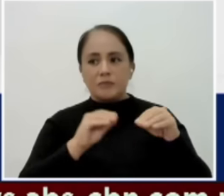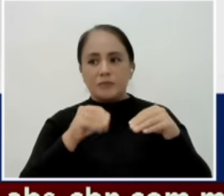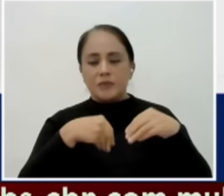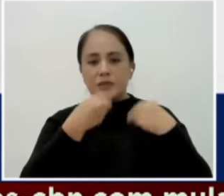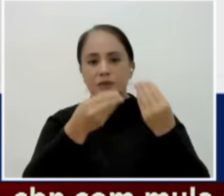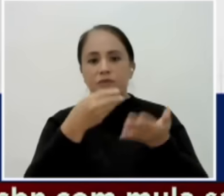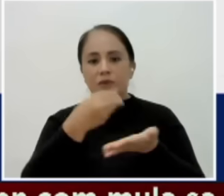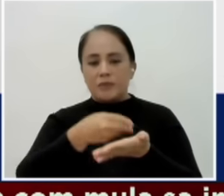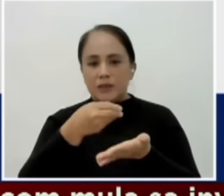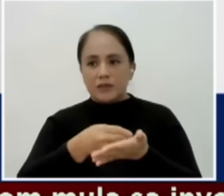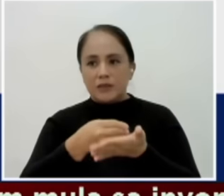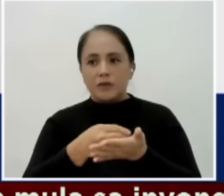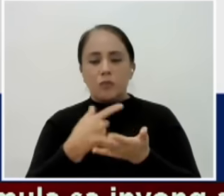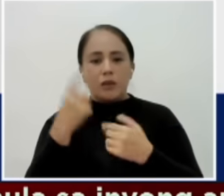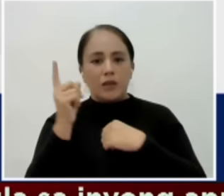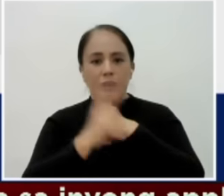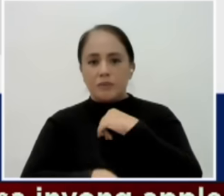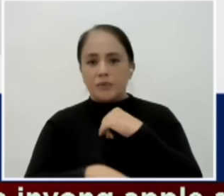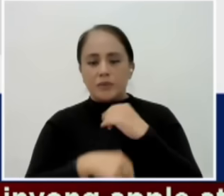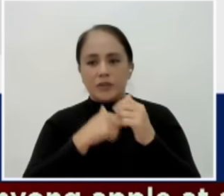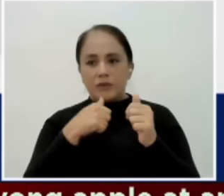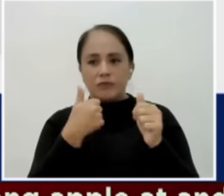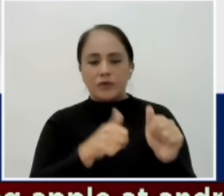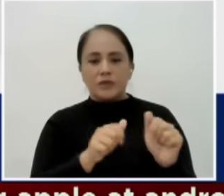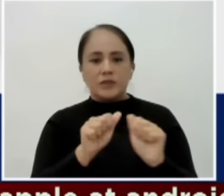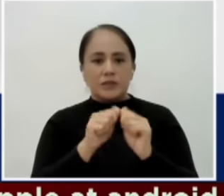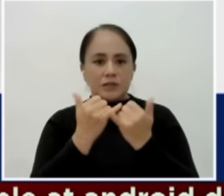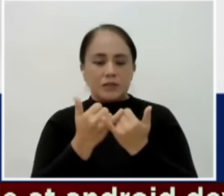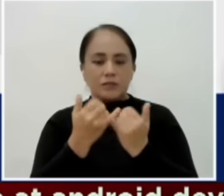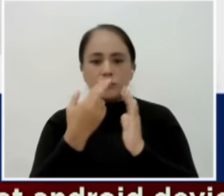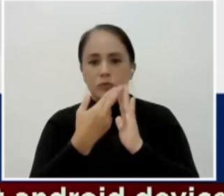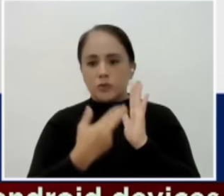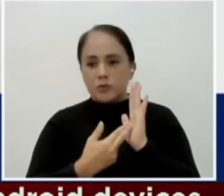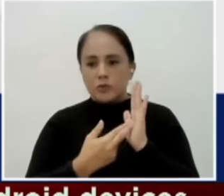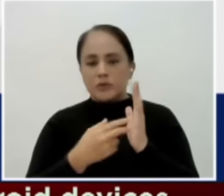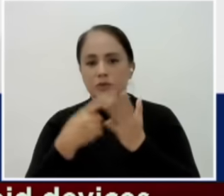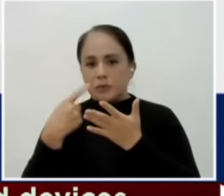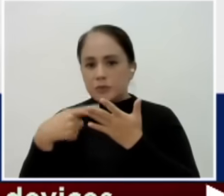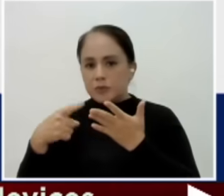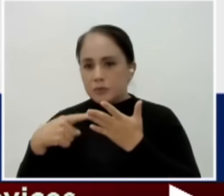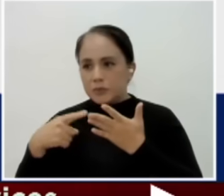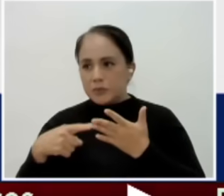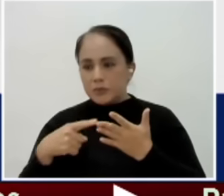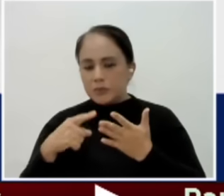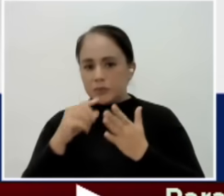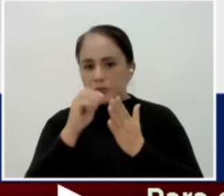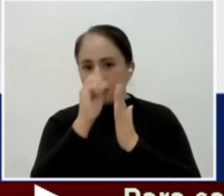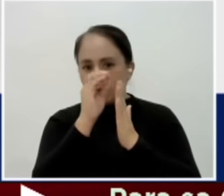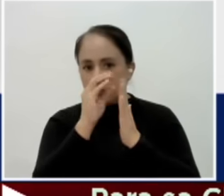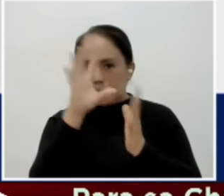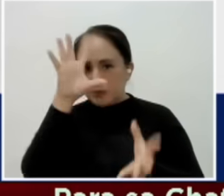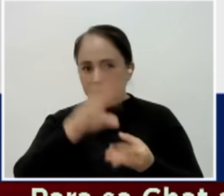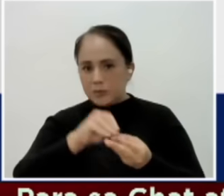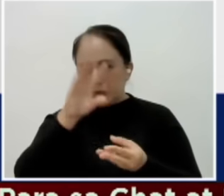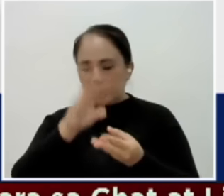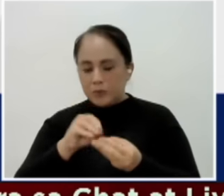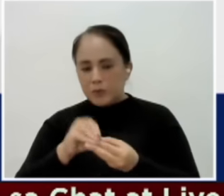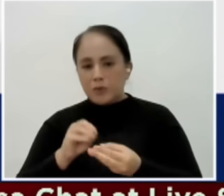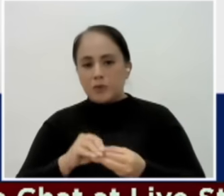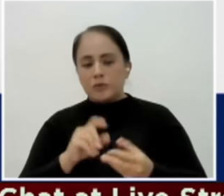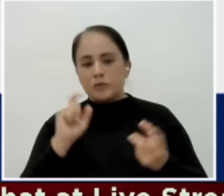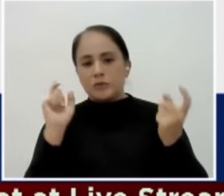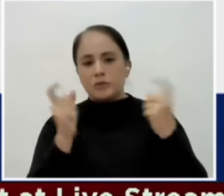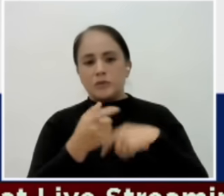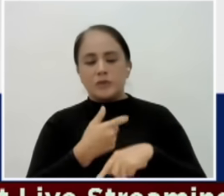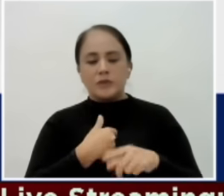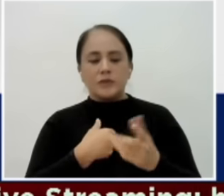Wala namang parusa kung hindi sumusunod ang ahensya sa mga patakaran sa liquidation. Sa ngayon, may mga pinag-aaralan ng reforma ang COA sa